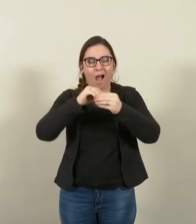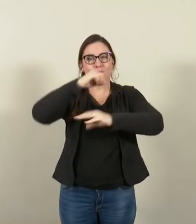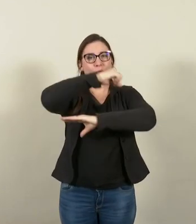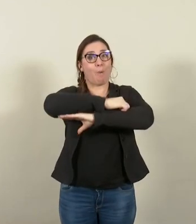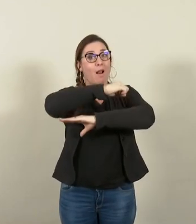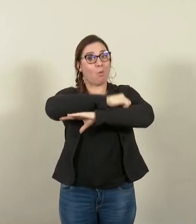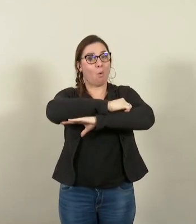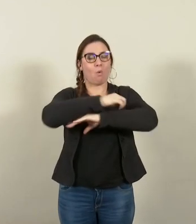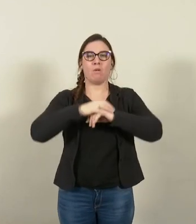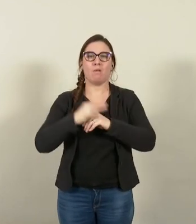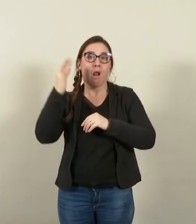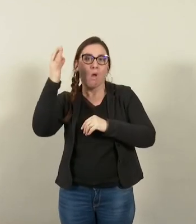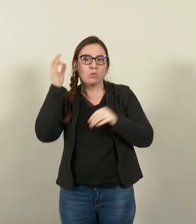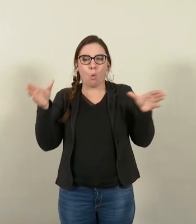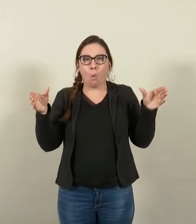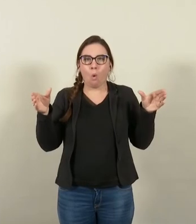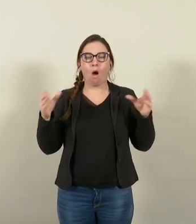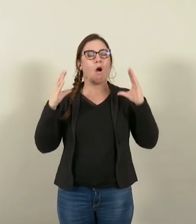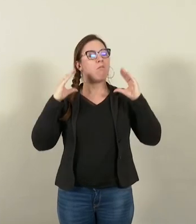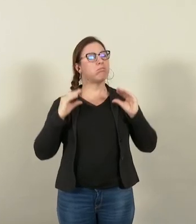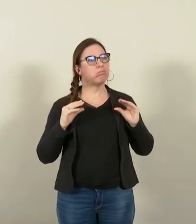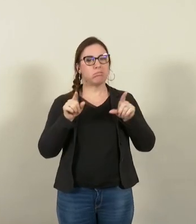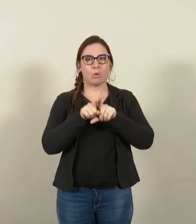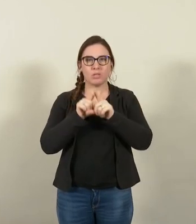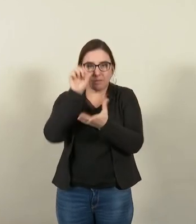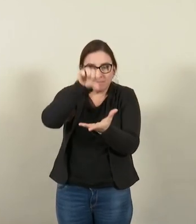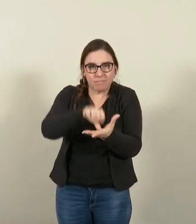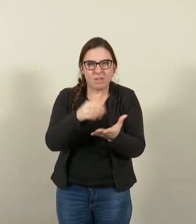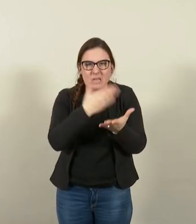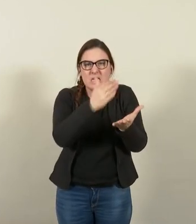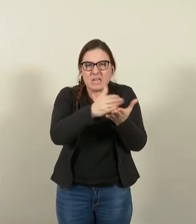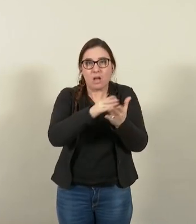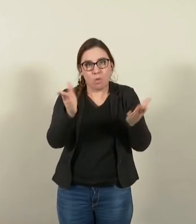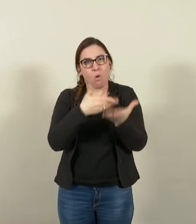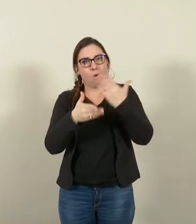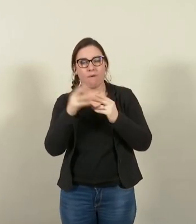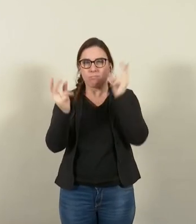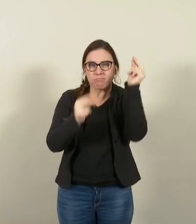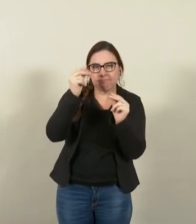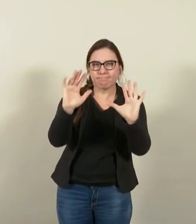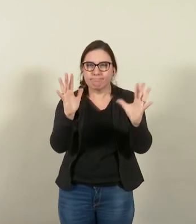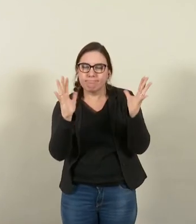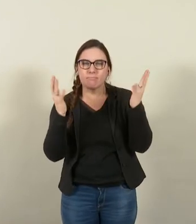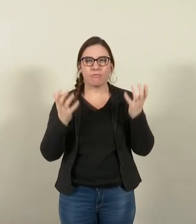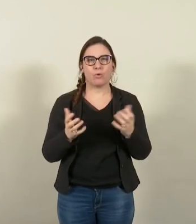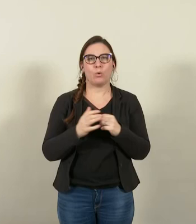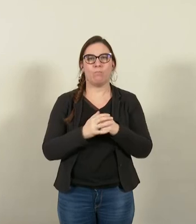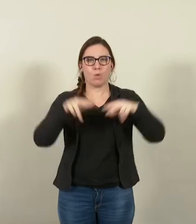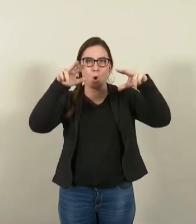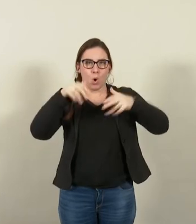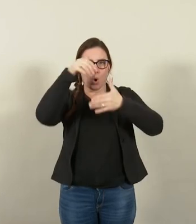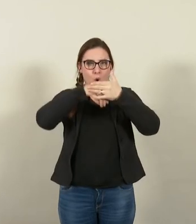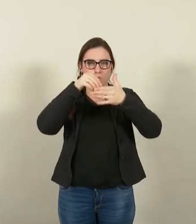améliorant l'acoustique confortant les cœurs d'Ilo débitumisés et végétalisés en proposant des logements